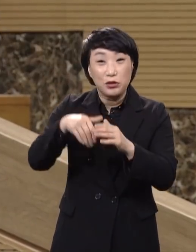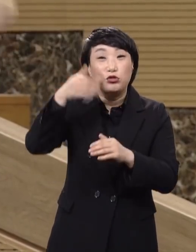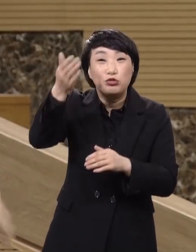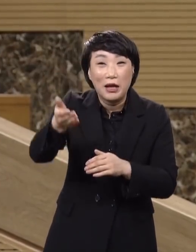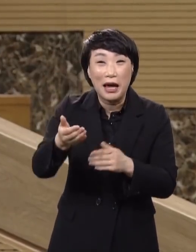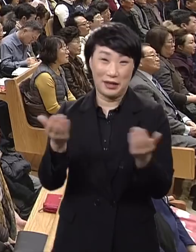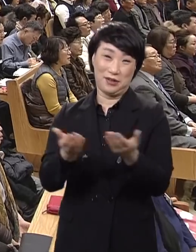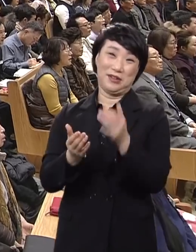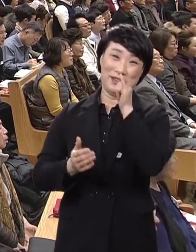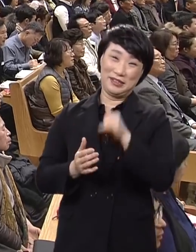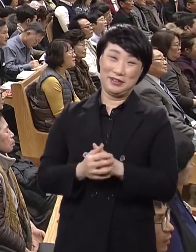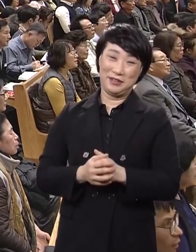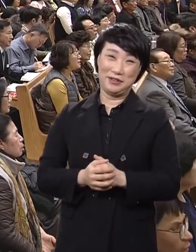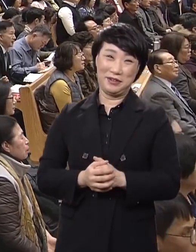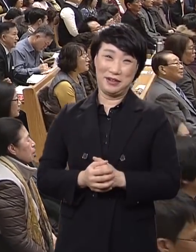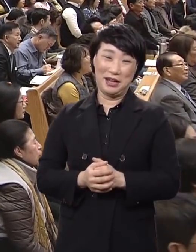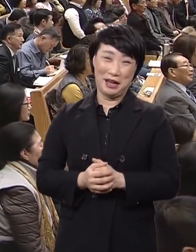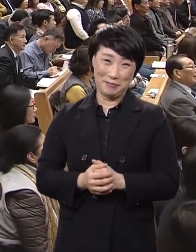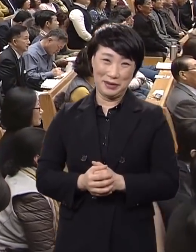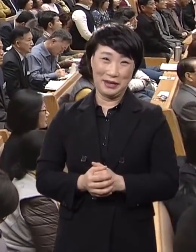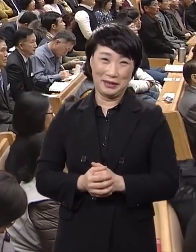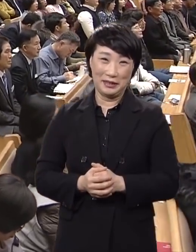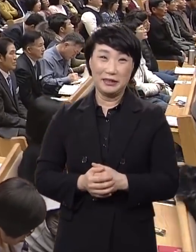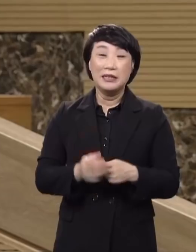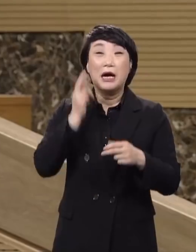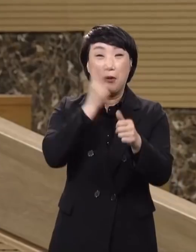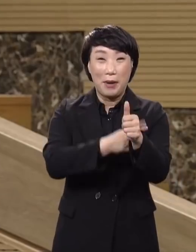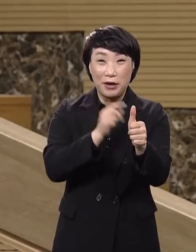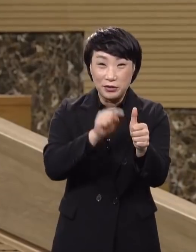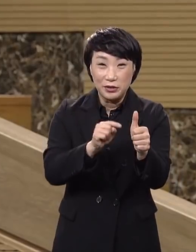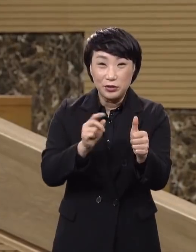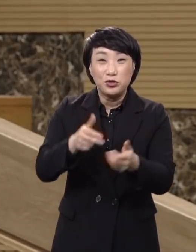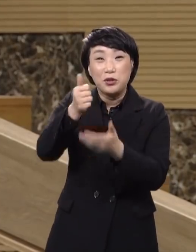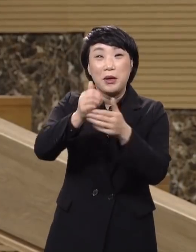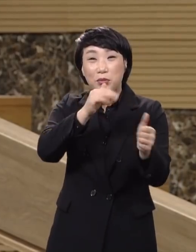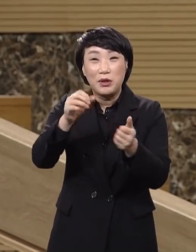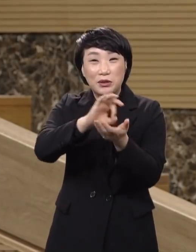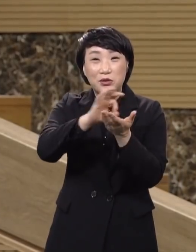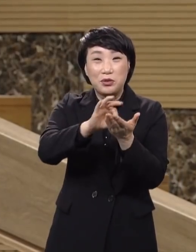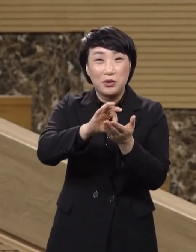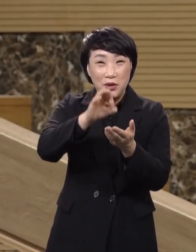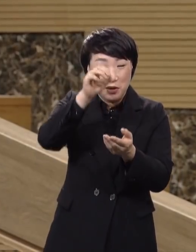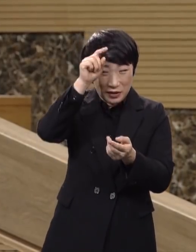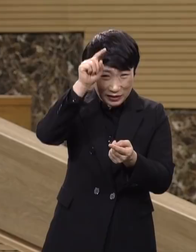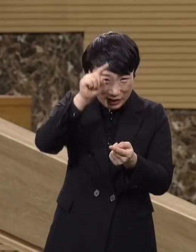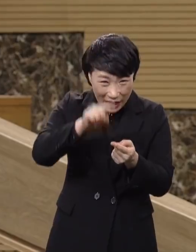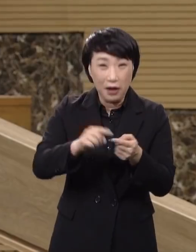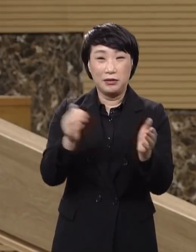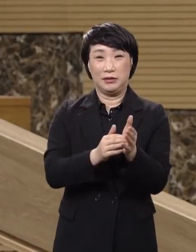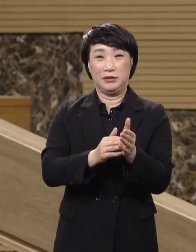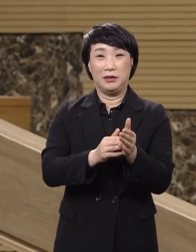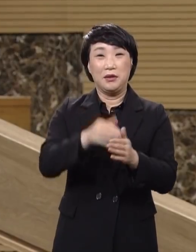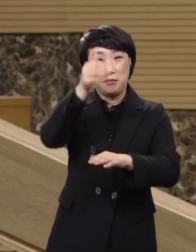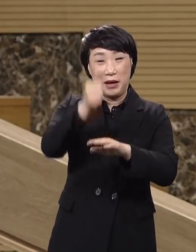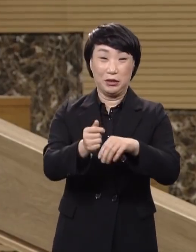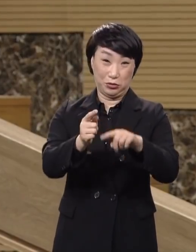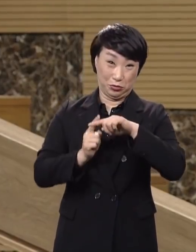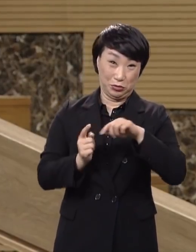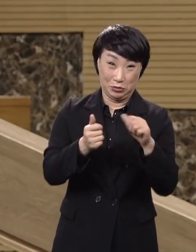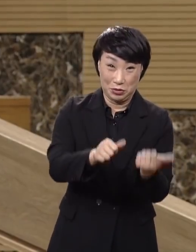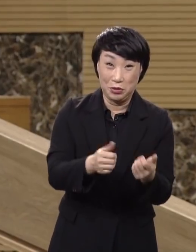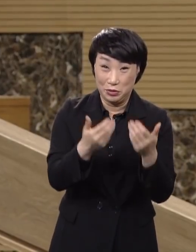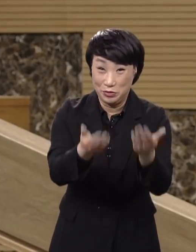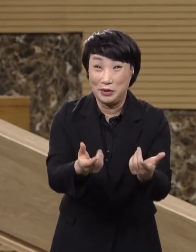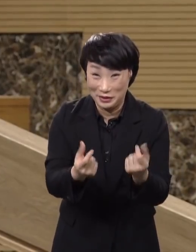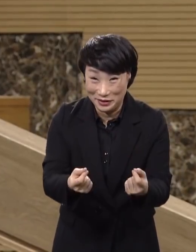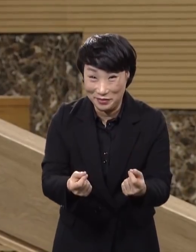다음에 역사하신다 이 말입니다. 사도 바울도 주님이 그를 쓰시는 대로 다 쓰신 다음에 마지막 순교의 시간을